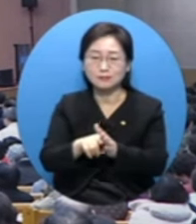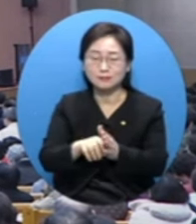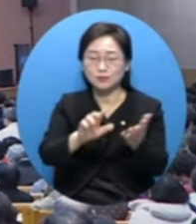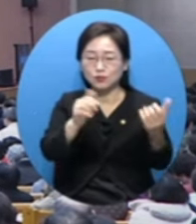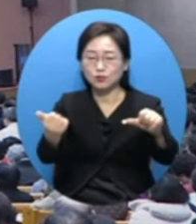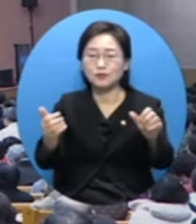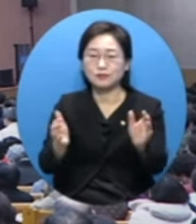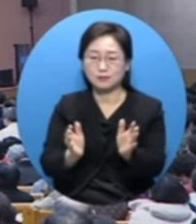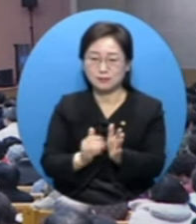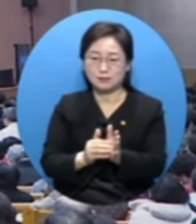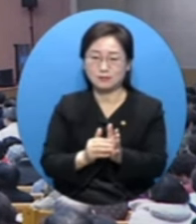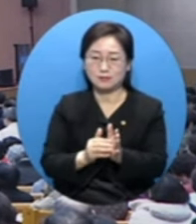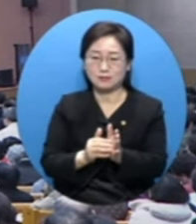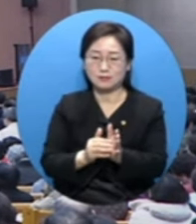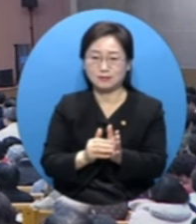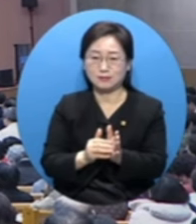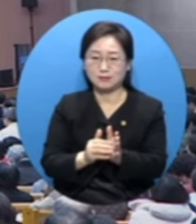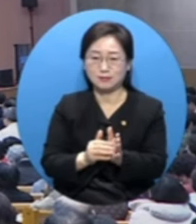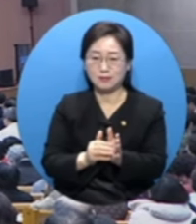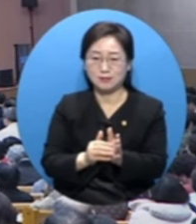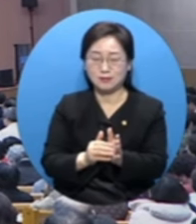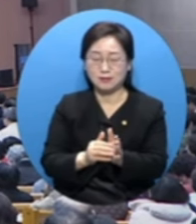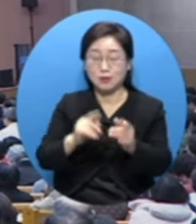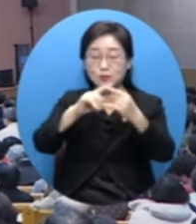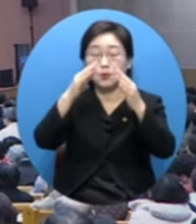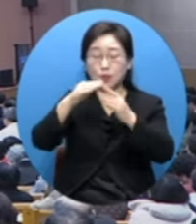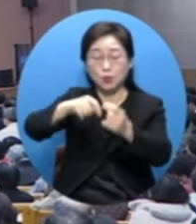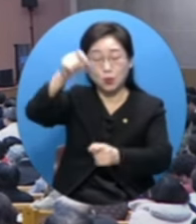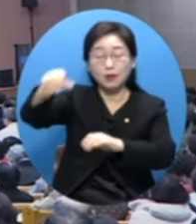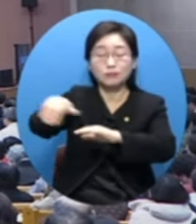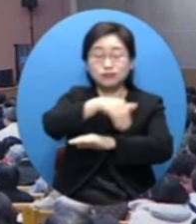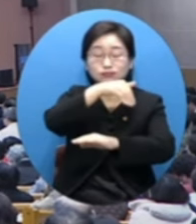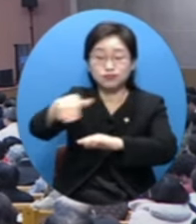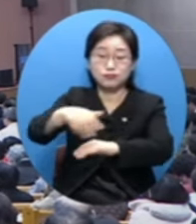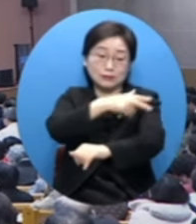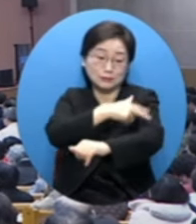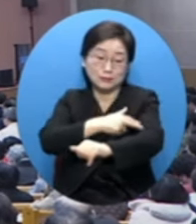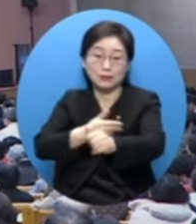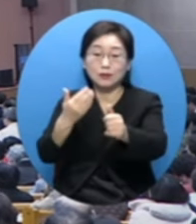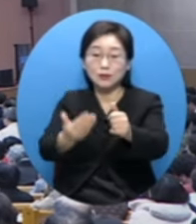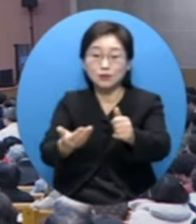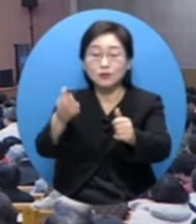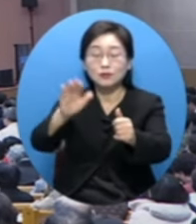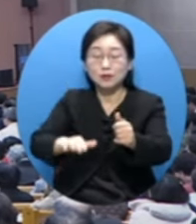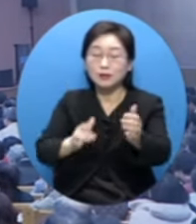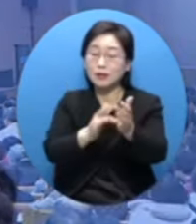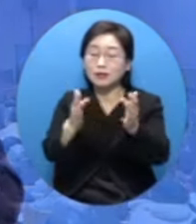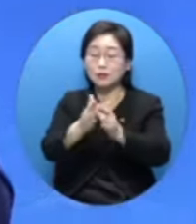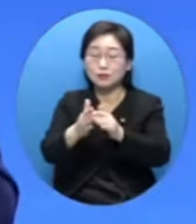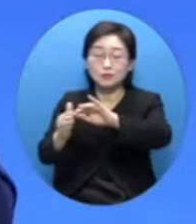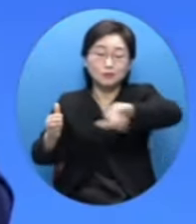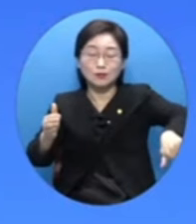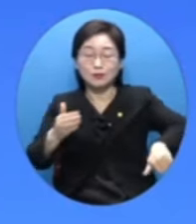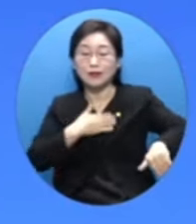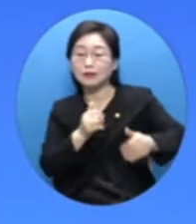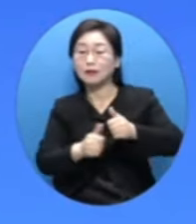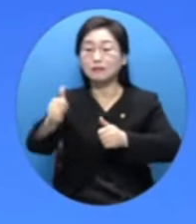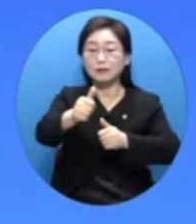돌아가신 것입니다. 교회를 오래 다녀도 재직이 돼도 예수님보다 항상 내가